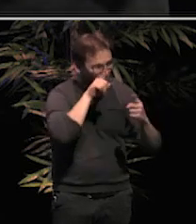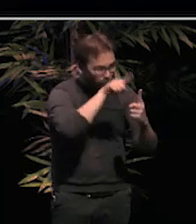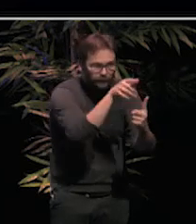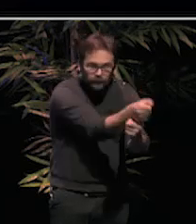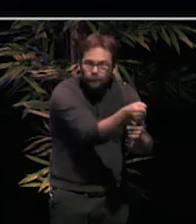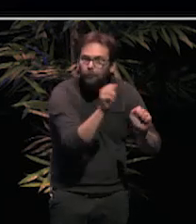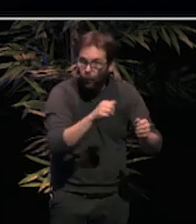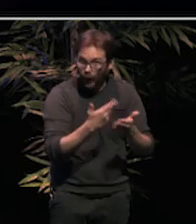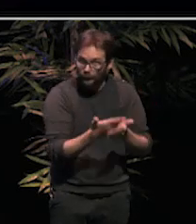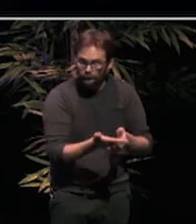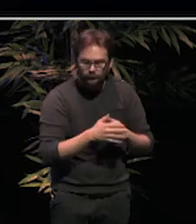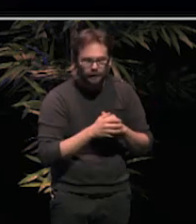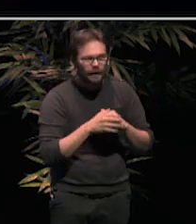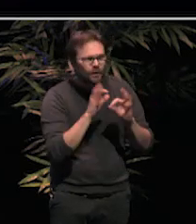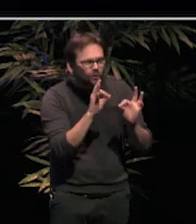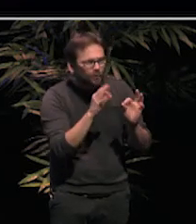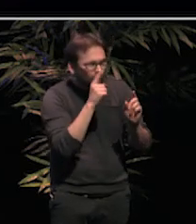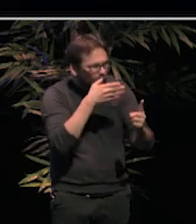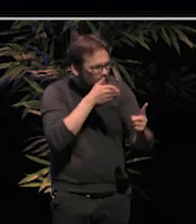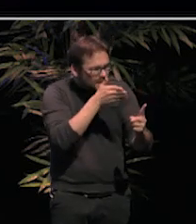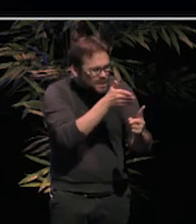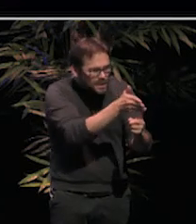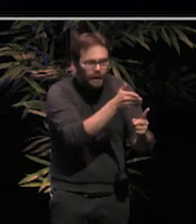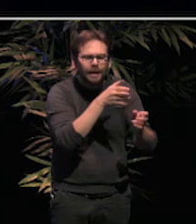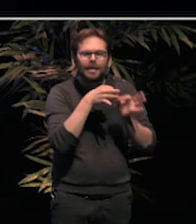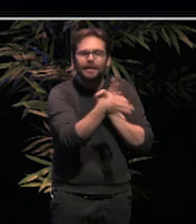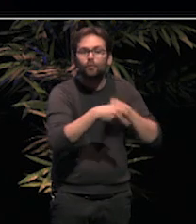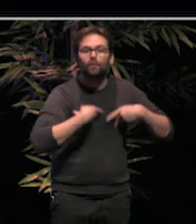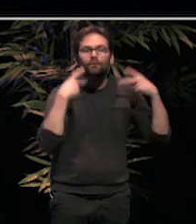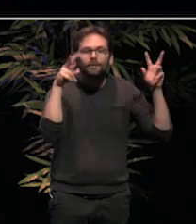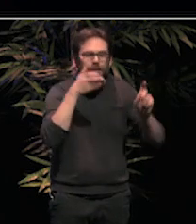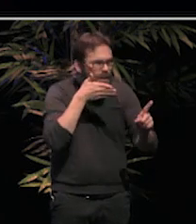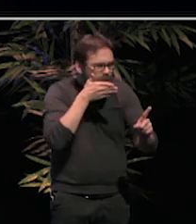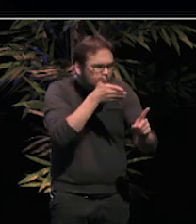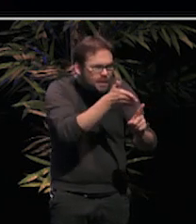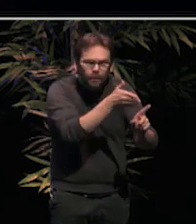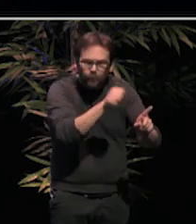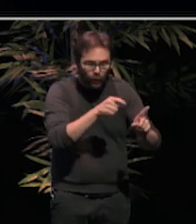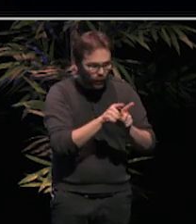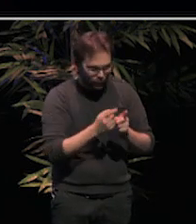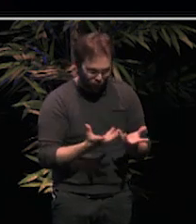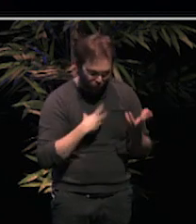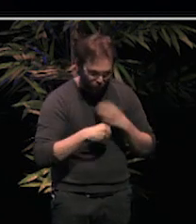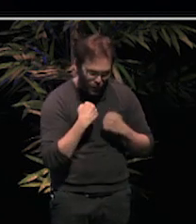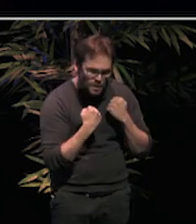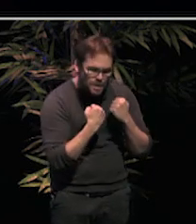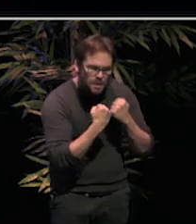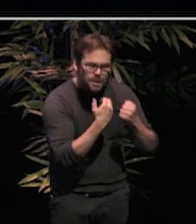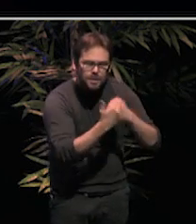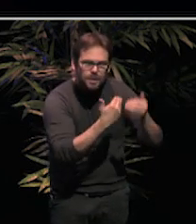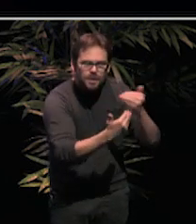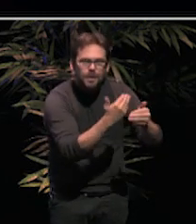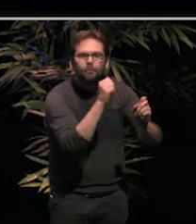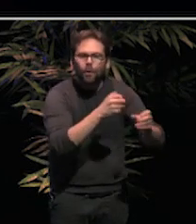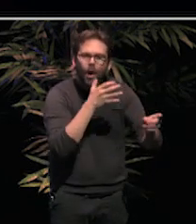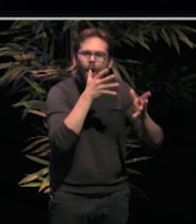permet de rester justement sur cette ligne de vie qui va en fait être une ressource pour notre engagement. Ce qui est important, et c'est